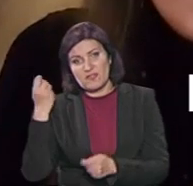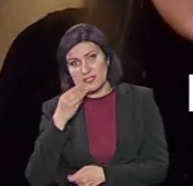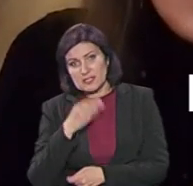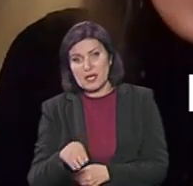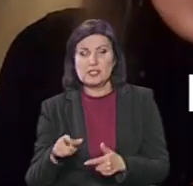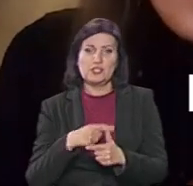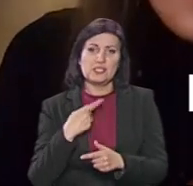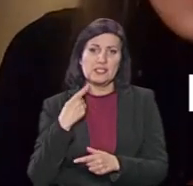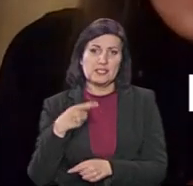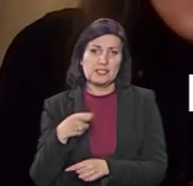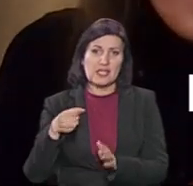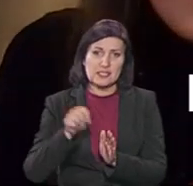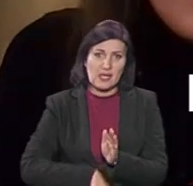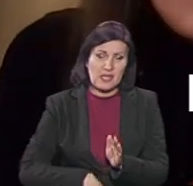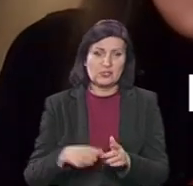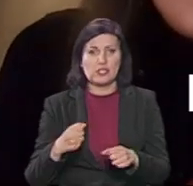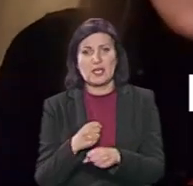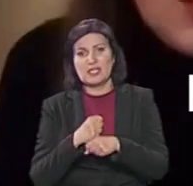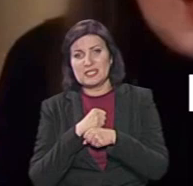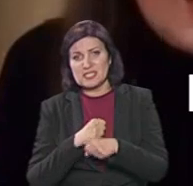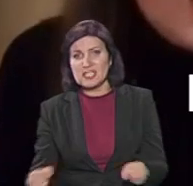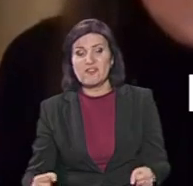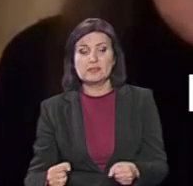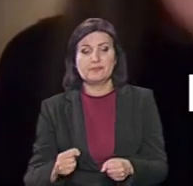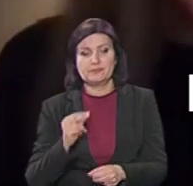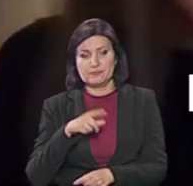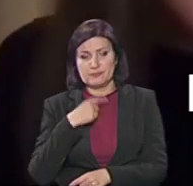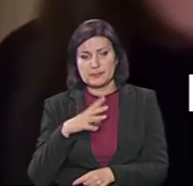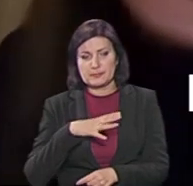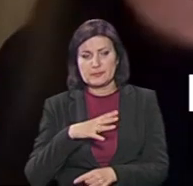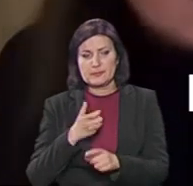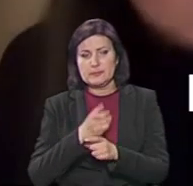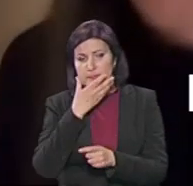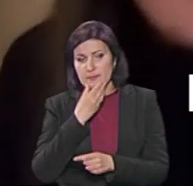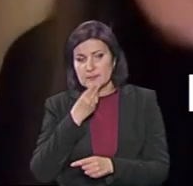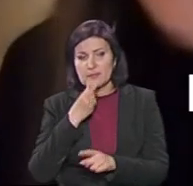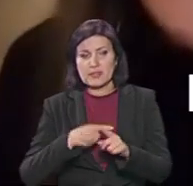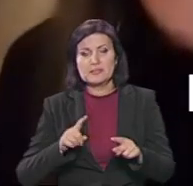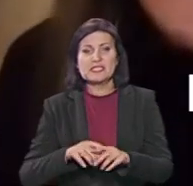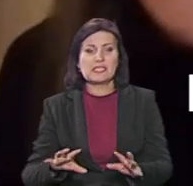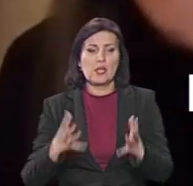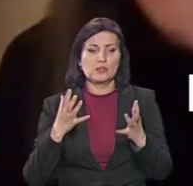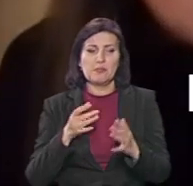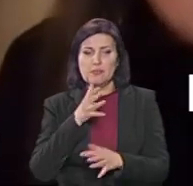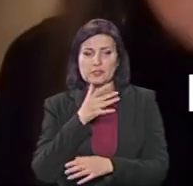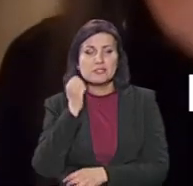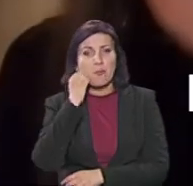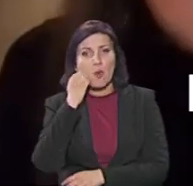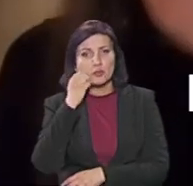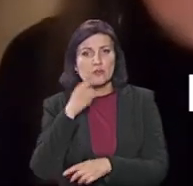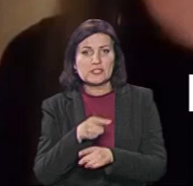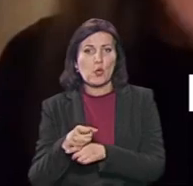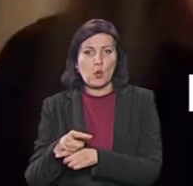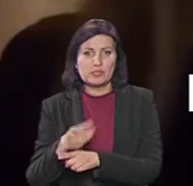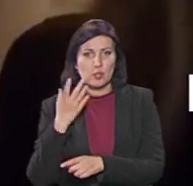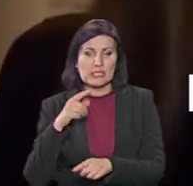краще, чи те застрелить краще, чи там граната зірветься. Але, чесно кажучи, було б найкрасивіше, щоб це все сталося саме під час московських обстрілів,